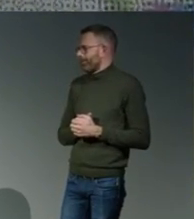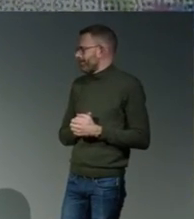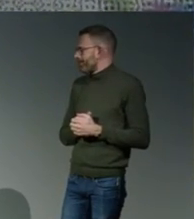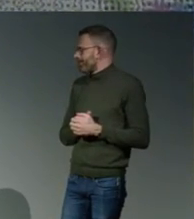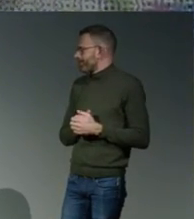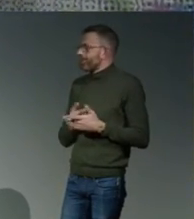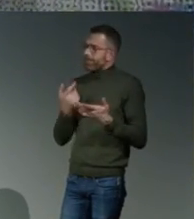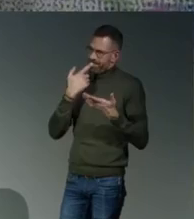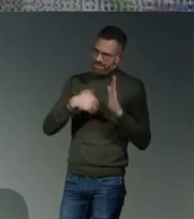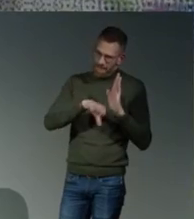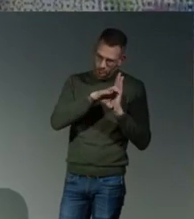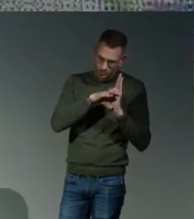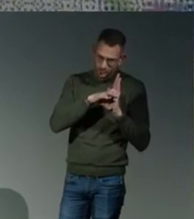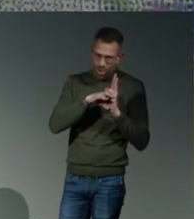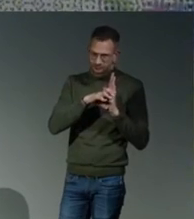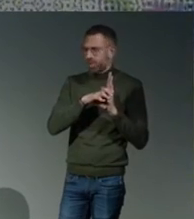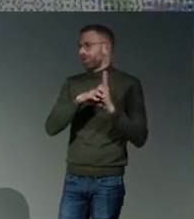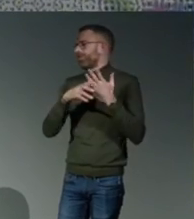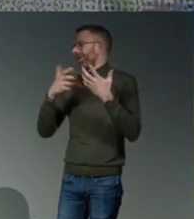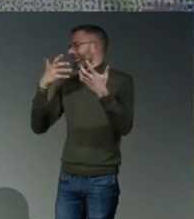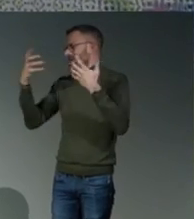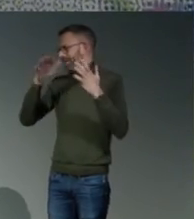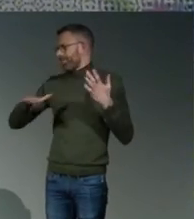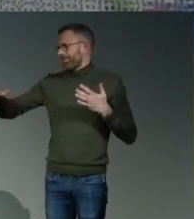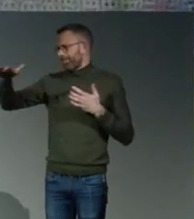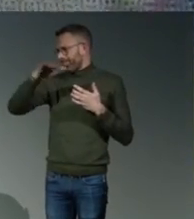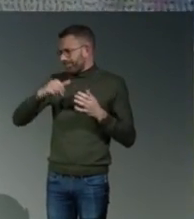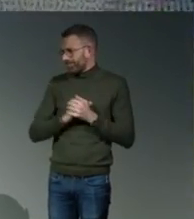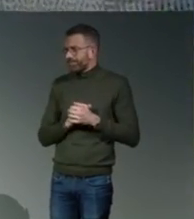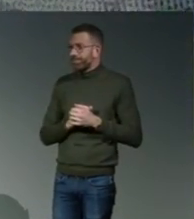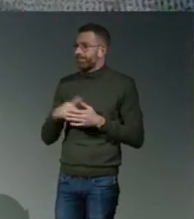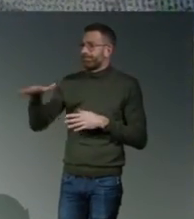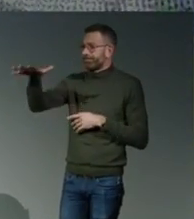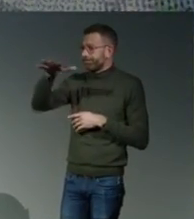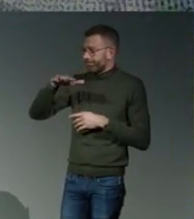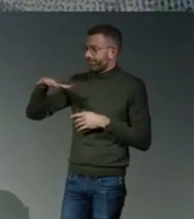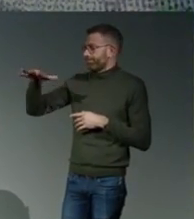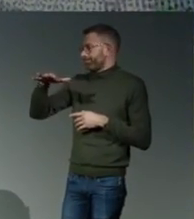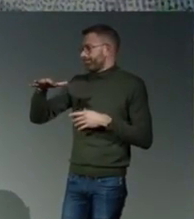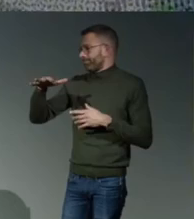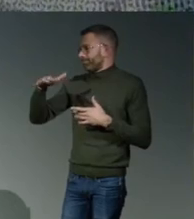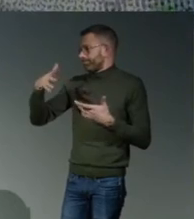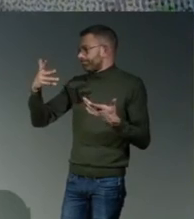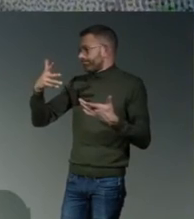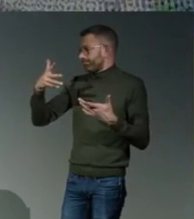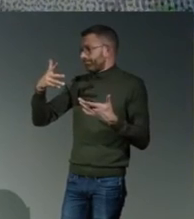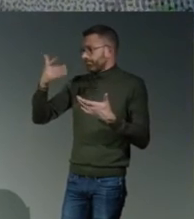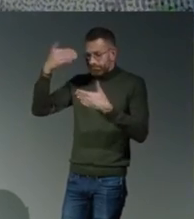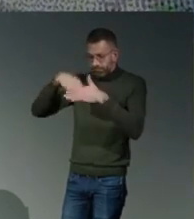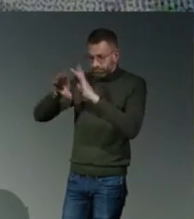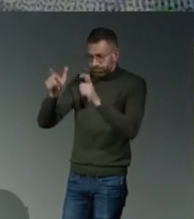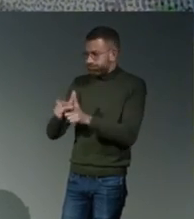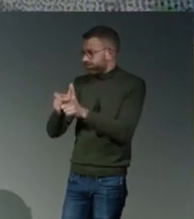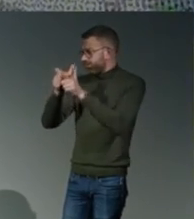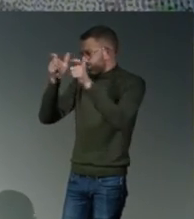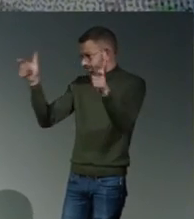il y a le code et le paysage dont on choisit et ces paysages-là s'élaborent au sein d'institutions,